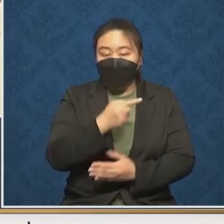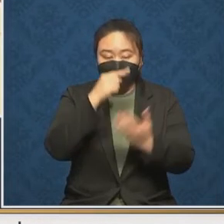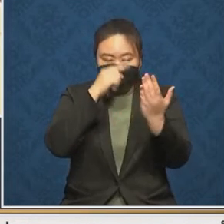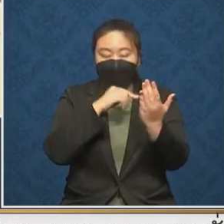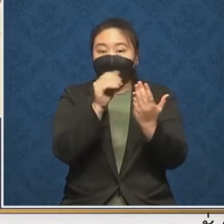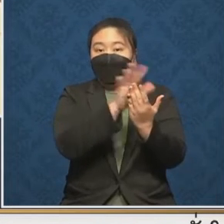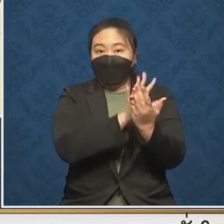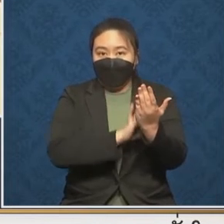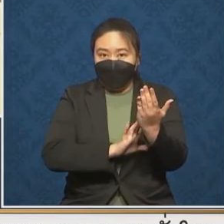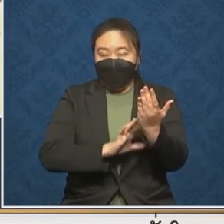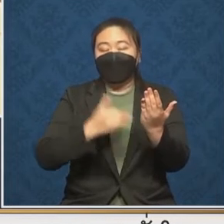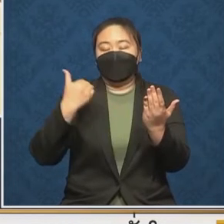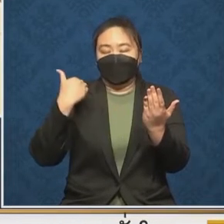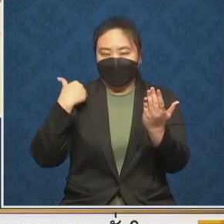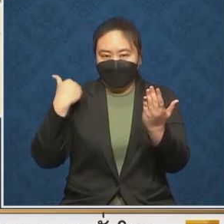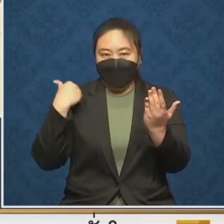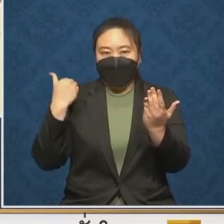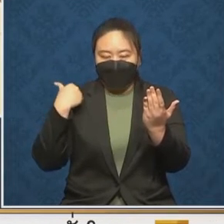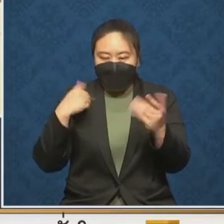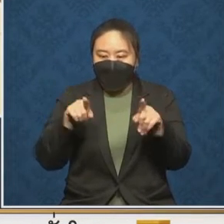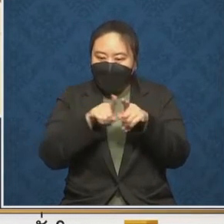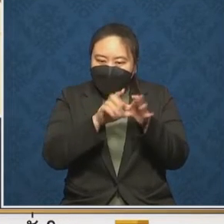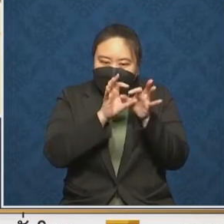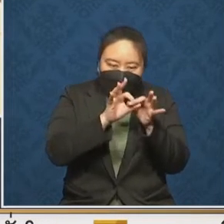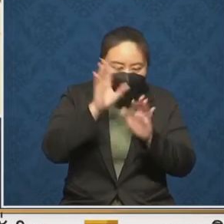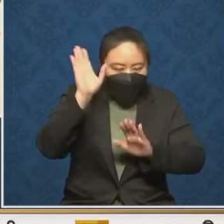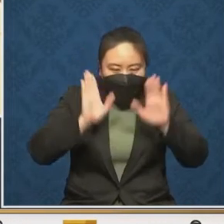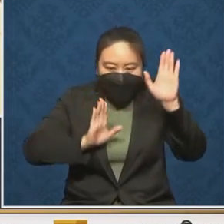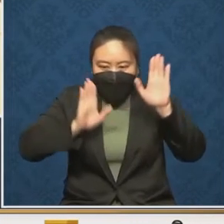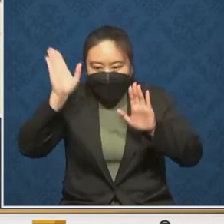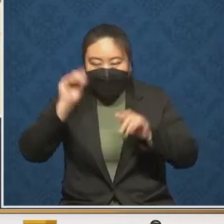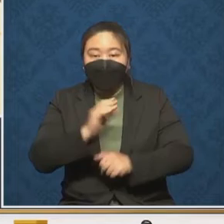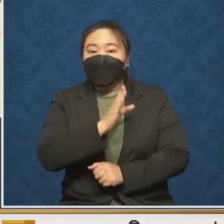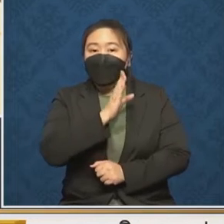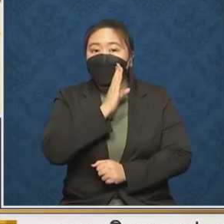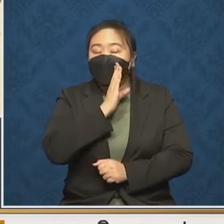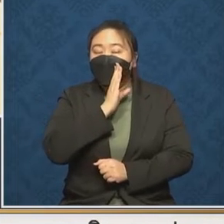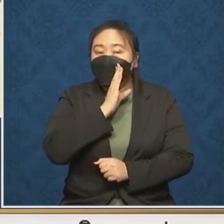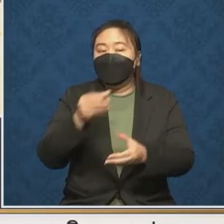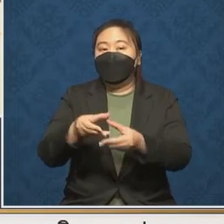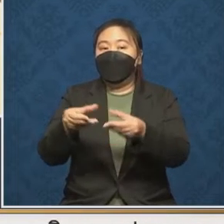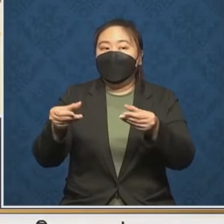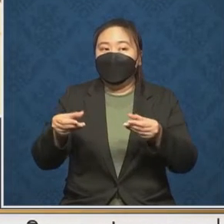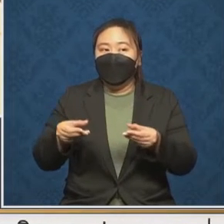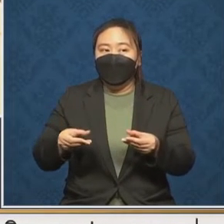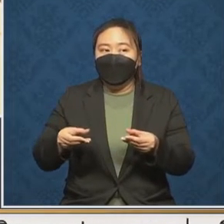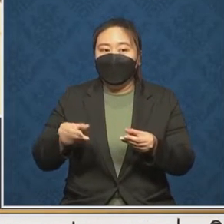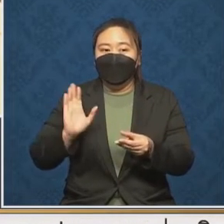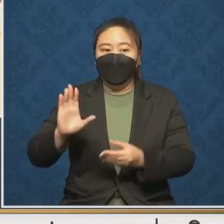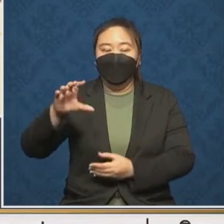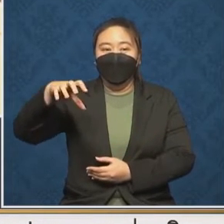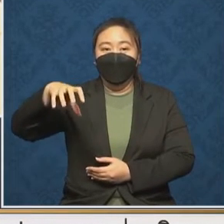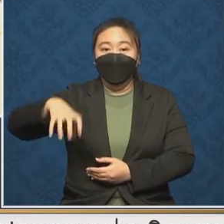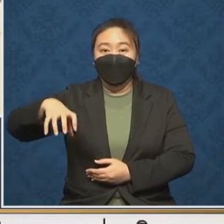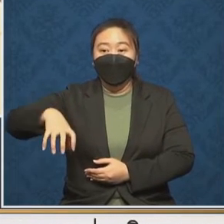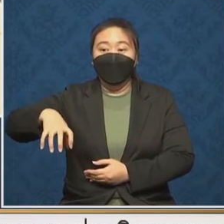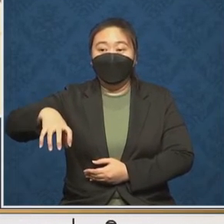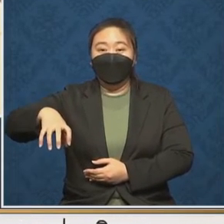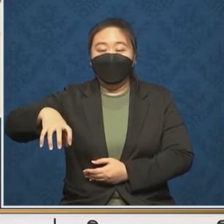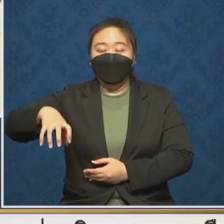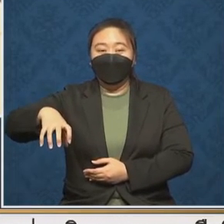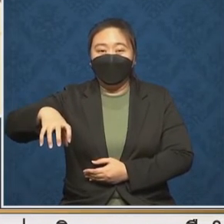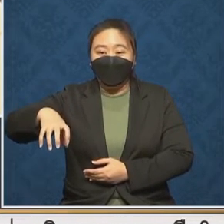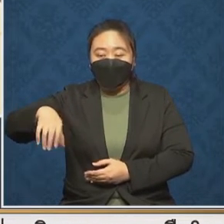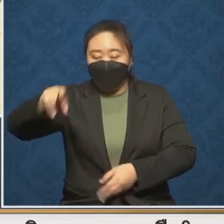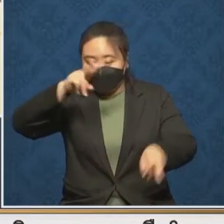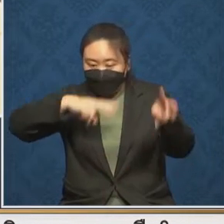สถานะประชาทิปะไตของเราถ้ารายงานของวิดัมนะคือองคกรที่มีการตรวจสอบก็